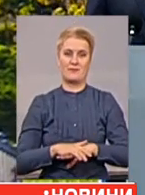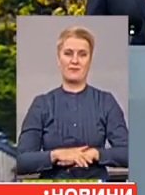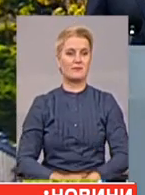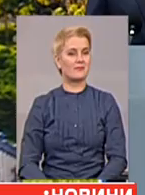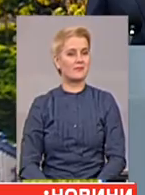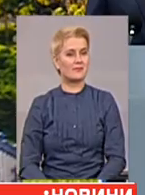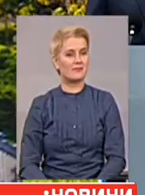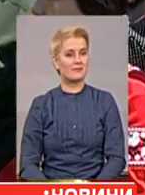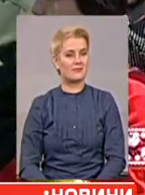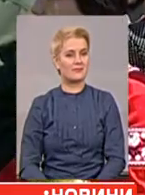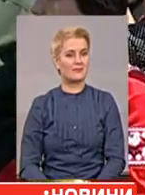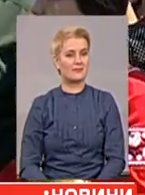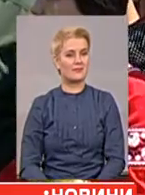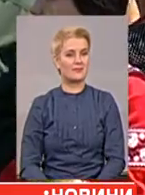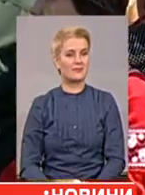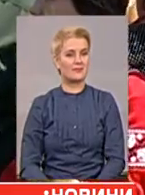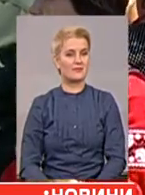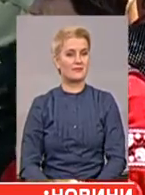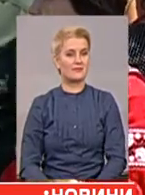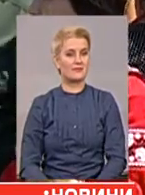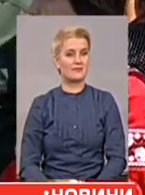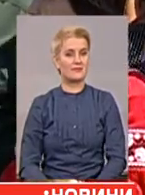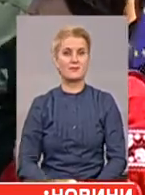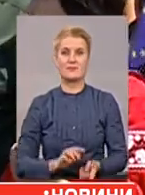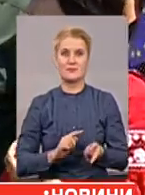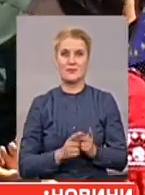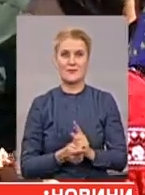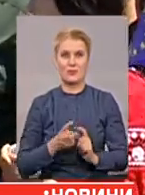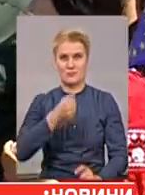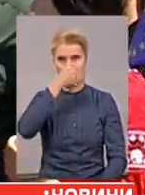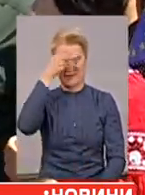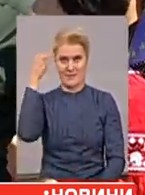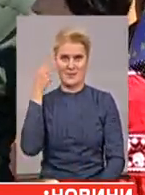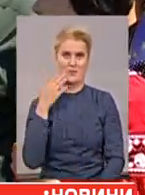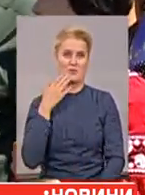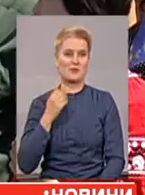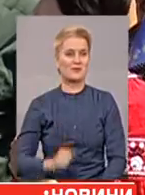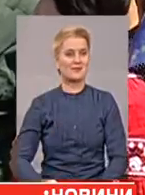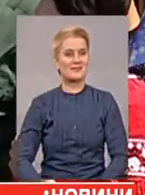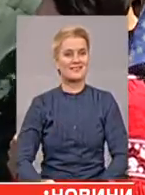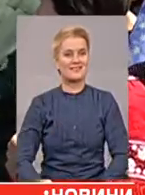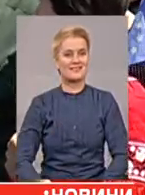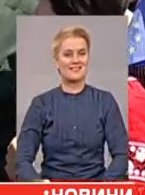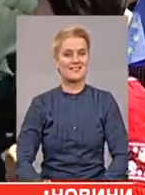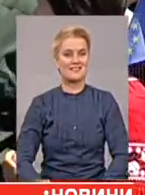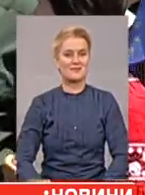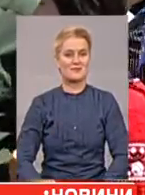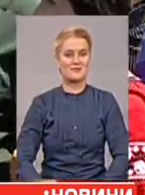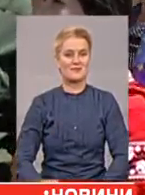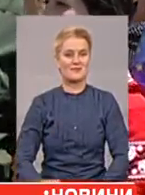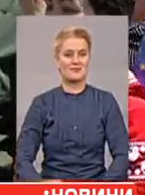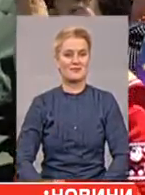Тенто день урчите саотлачі навжди в історії України. Ако день виходу з Російської імперії,